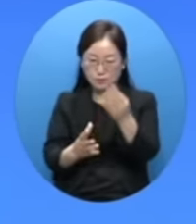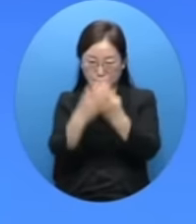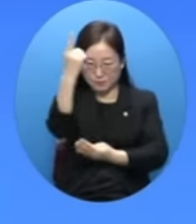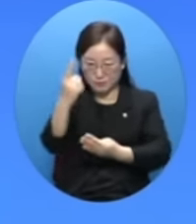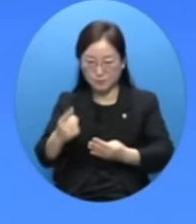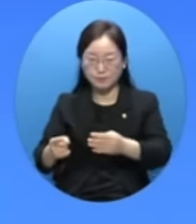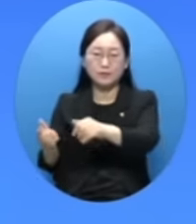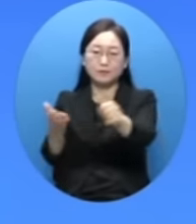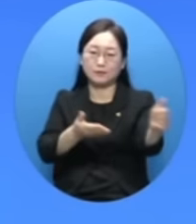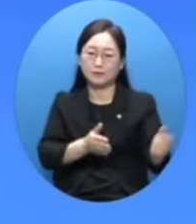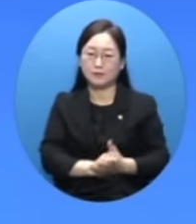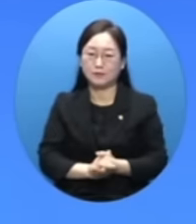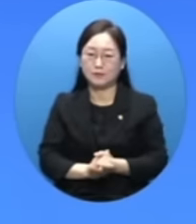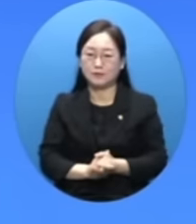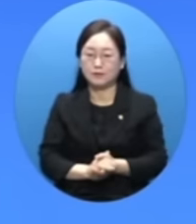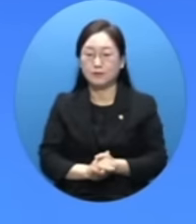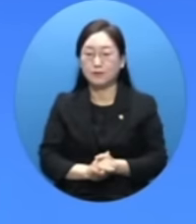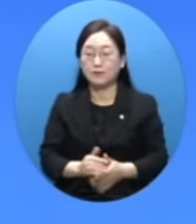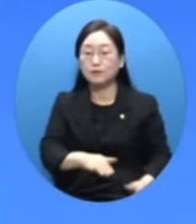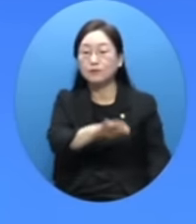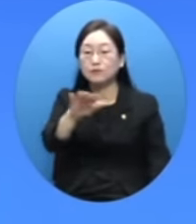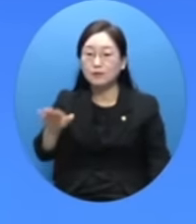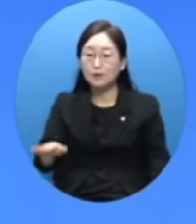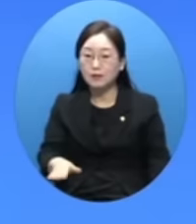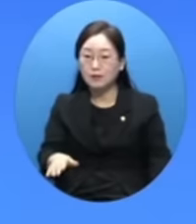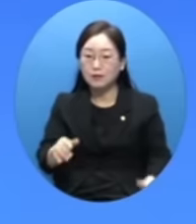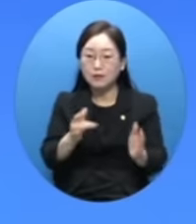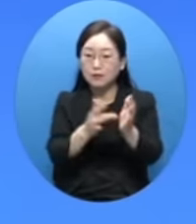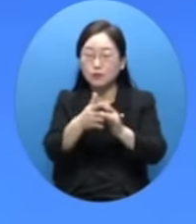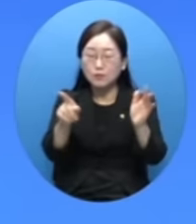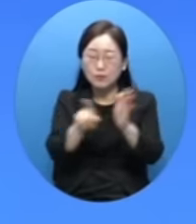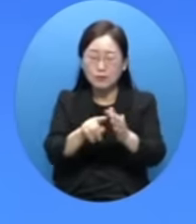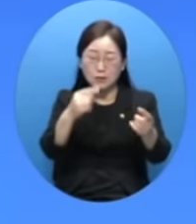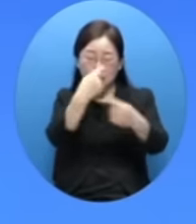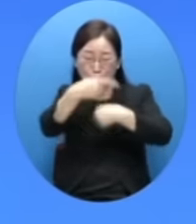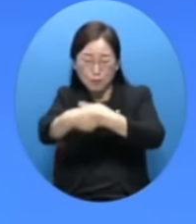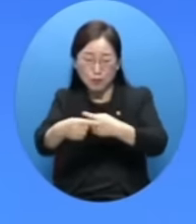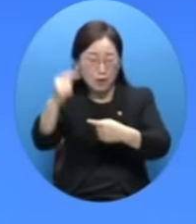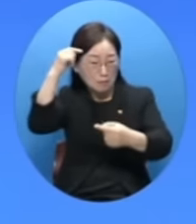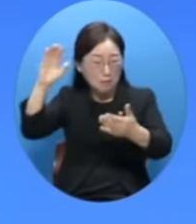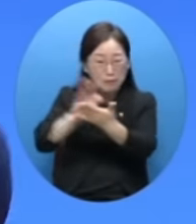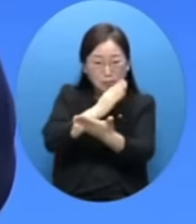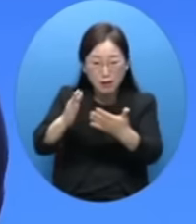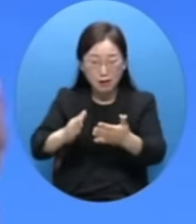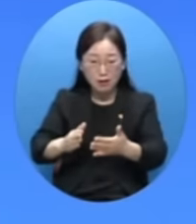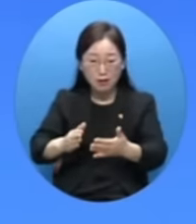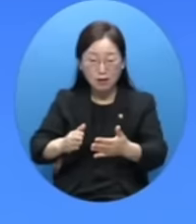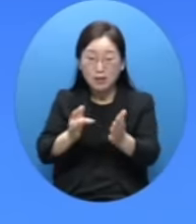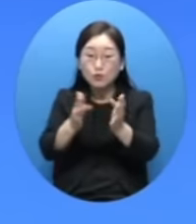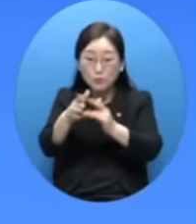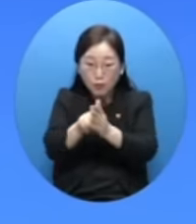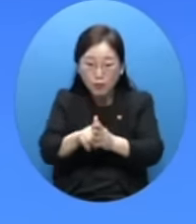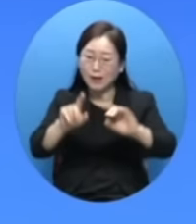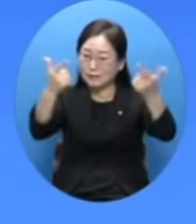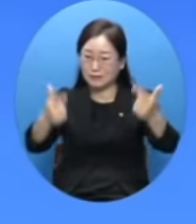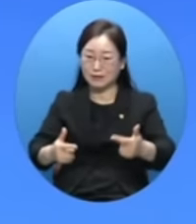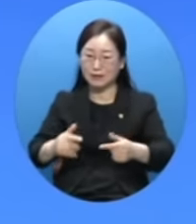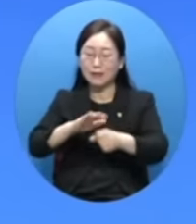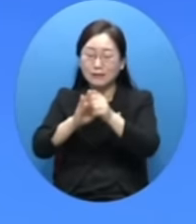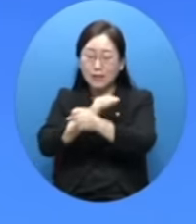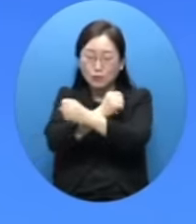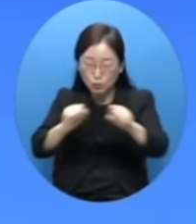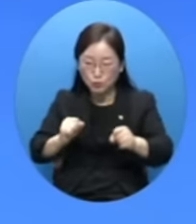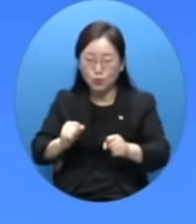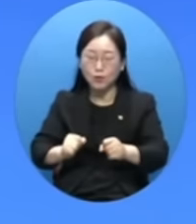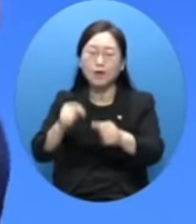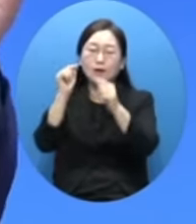것입니다. 우리가 믿는 사람들에게 비방하고 판단하고 싸우러 부른 것이 아니라 사랑하고 용서하라고 우리를 부르신